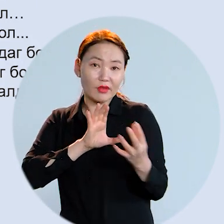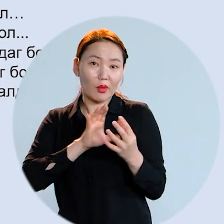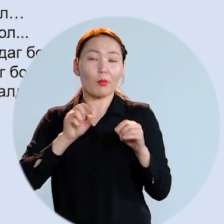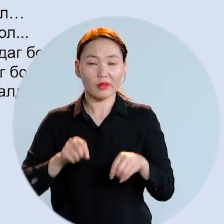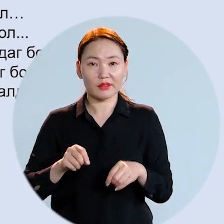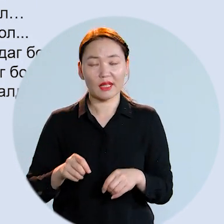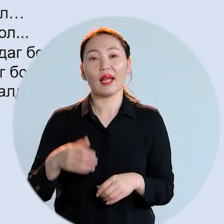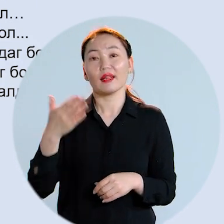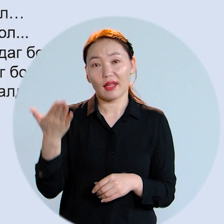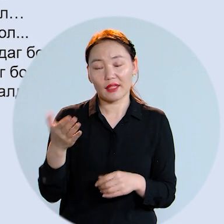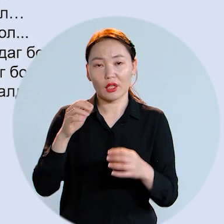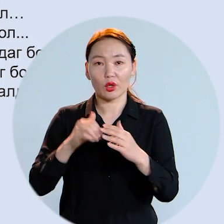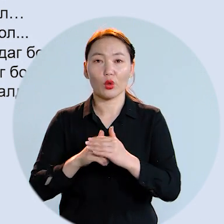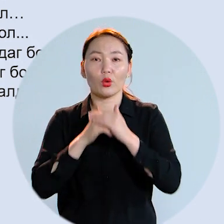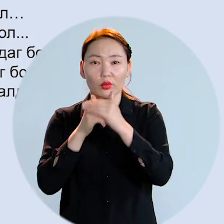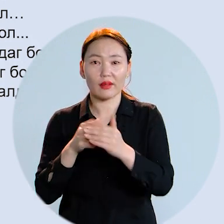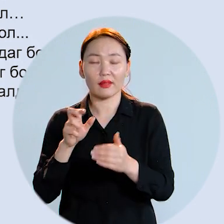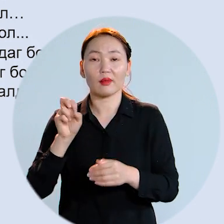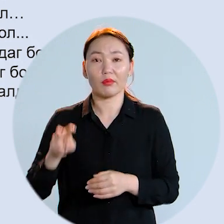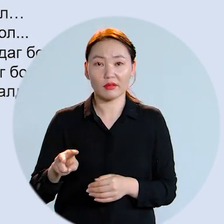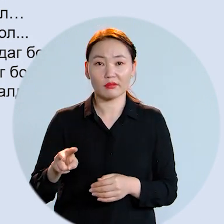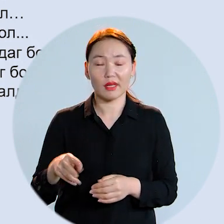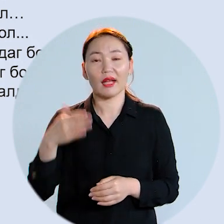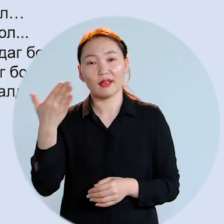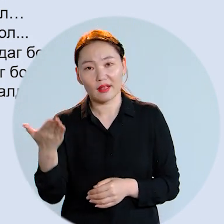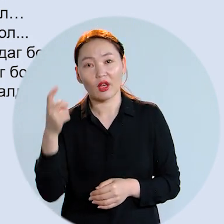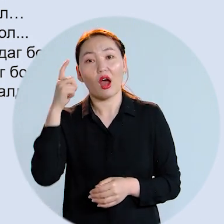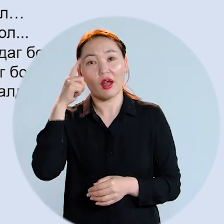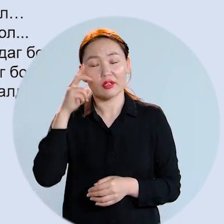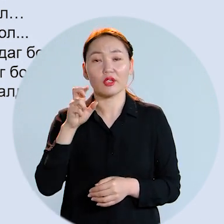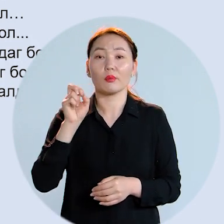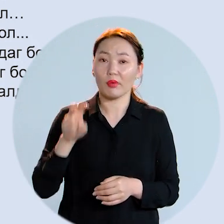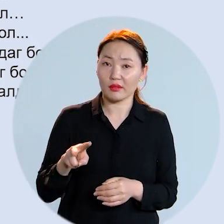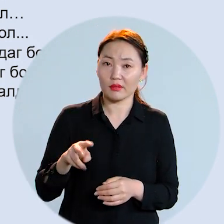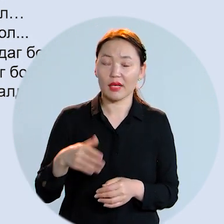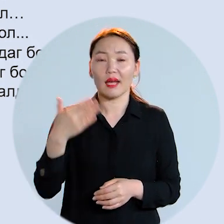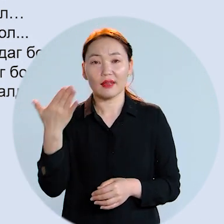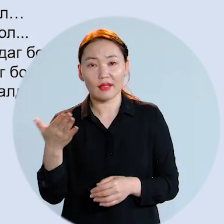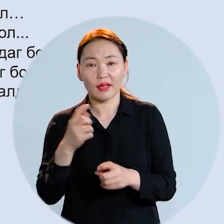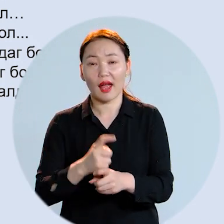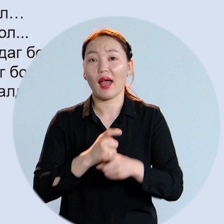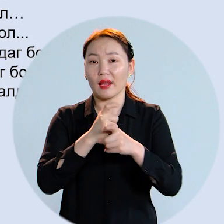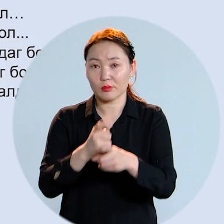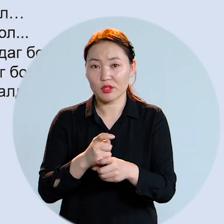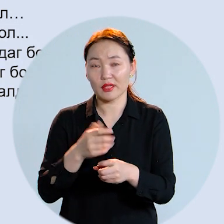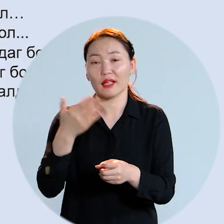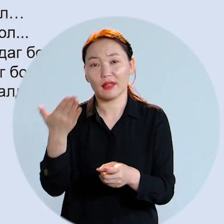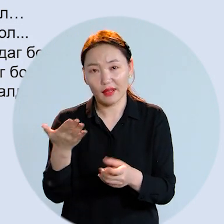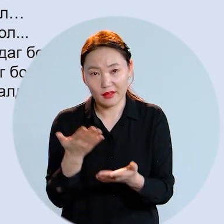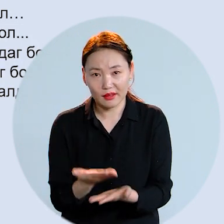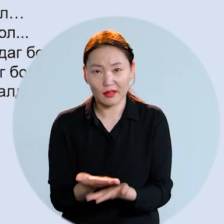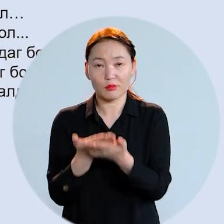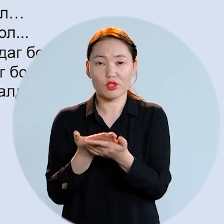бол. Чамайг ойлгодог бол. Чамд халамж анхаарлаа тавьдаг бол. Тийм ээ? Чамайг дэмжиж урамшуулж хүч өгдөг